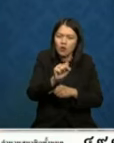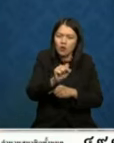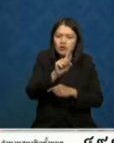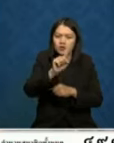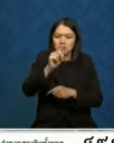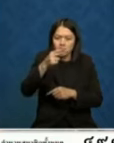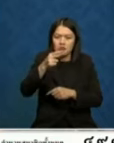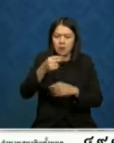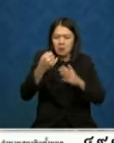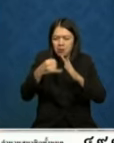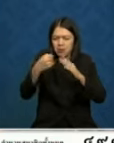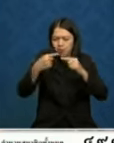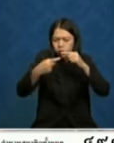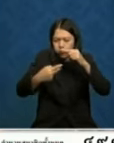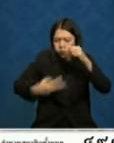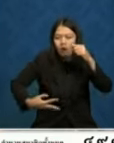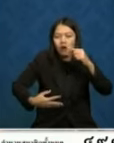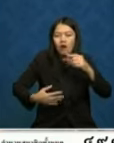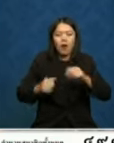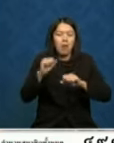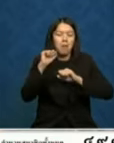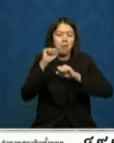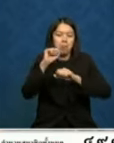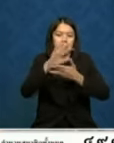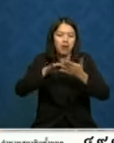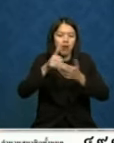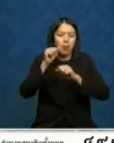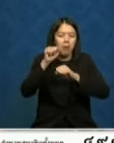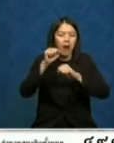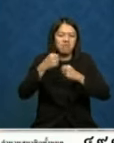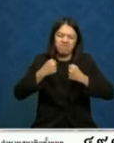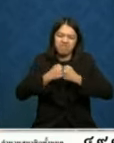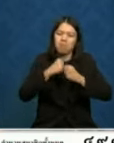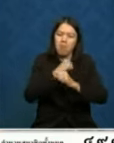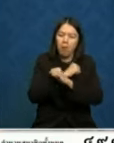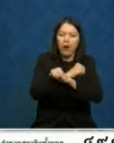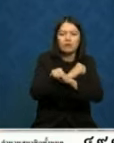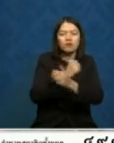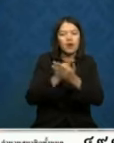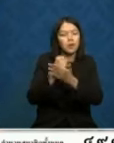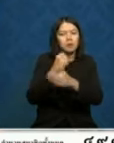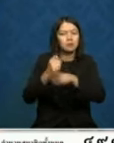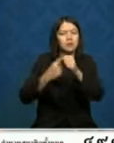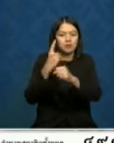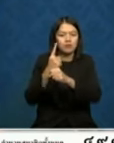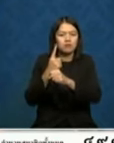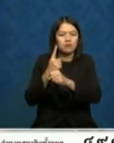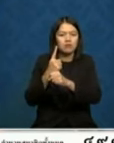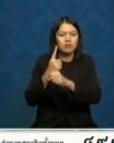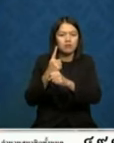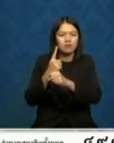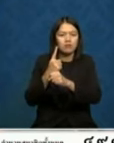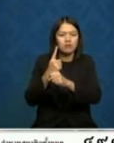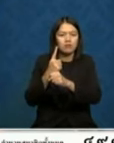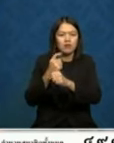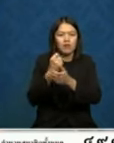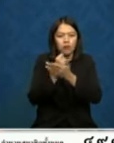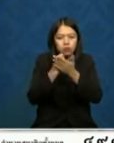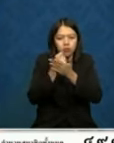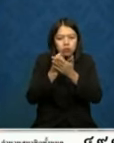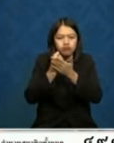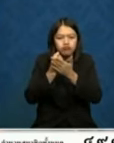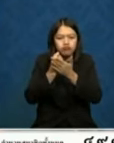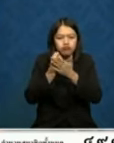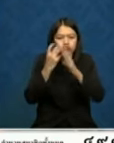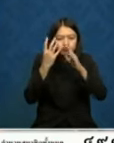210,000 คดีแต่พอมีนโยบายประกาศสงครามยาเสพติดเพียงปีเดียวเท่านั้นคดียาเสพติดลดล